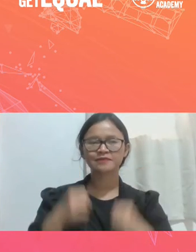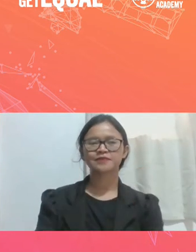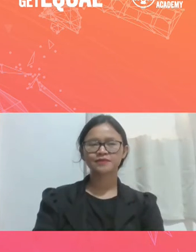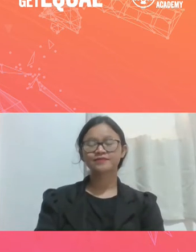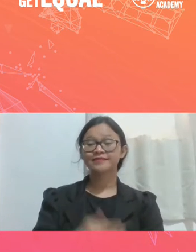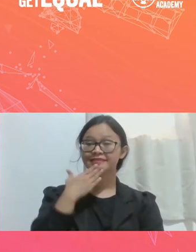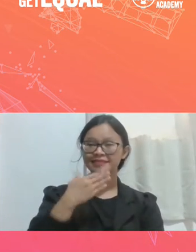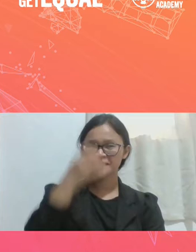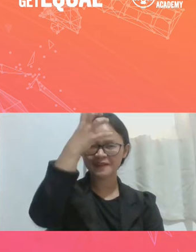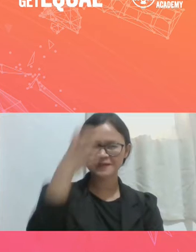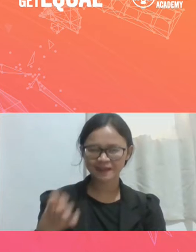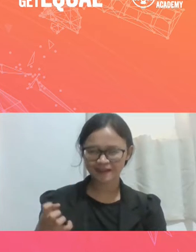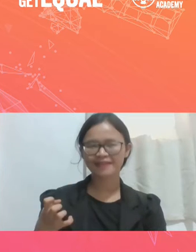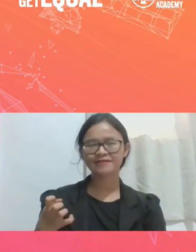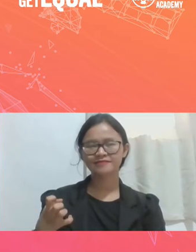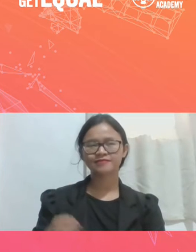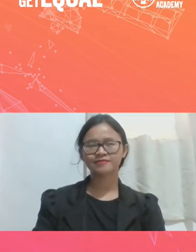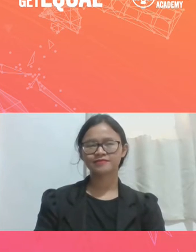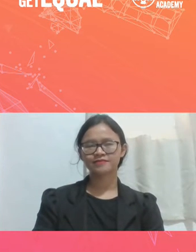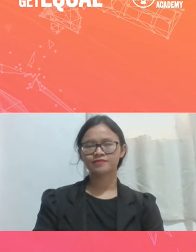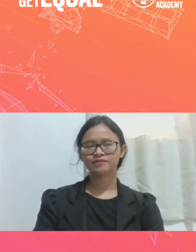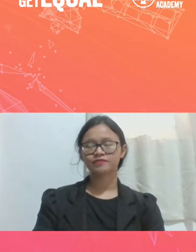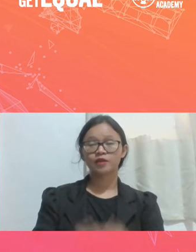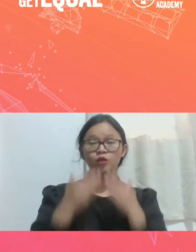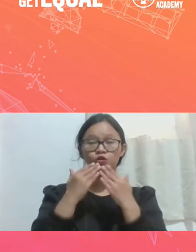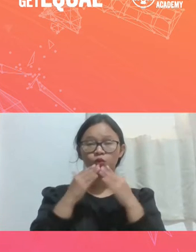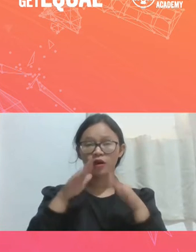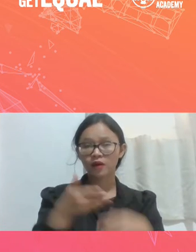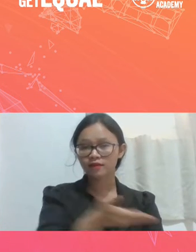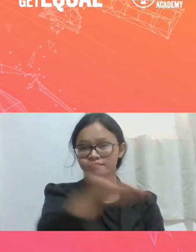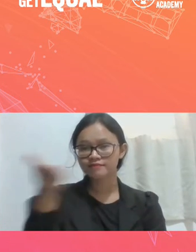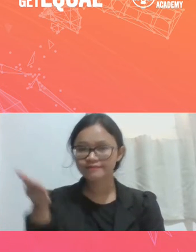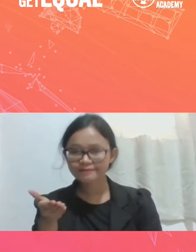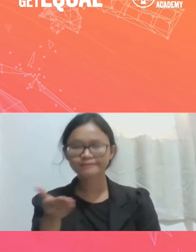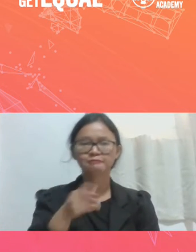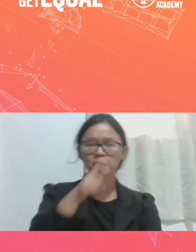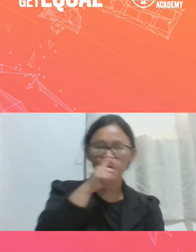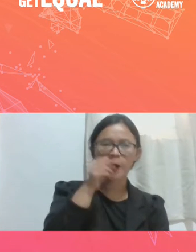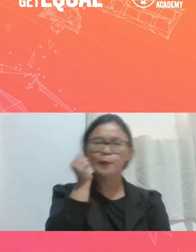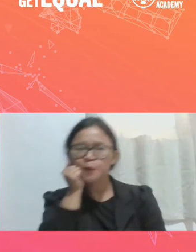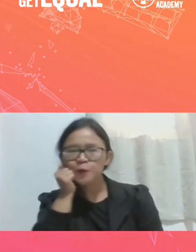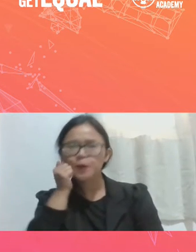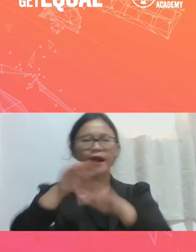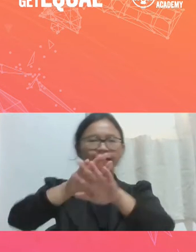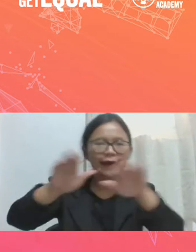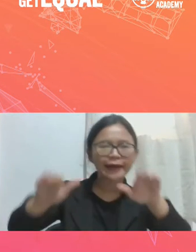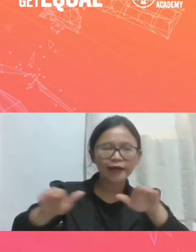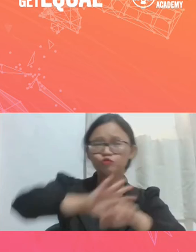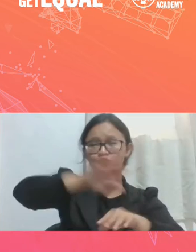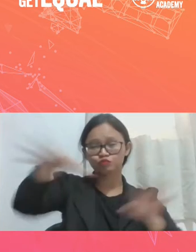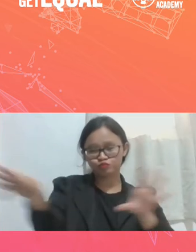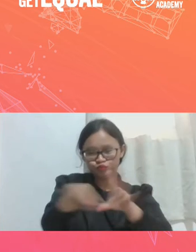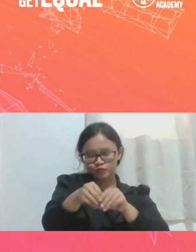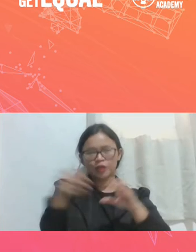Selamat sore. Semoga adik-adik, teman-teman, bapak dan ibu yang bergabung di sore